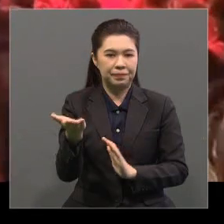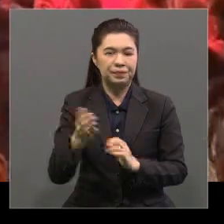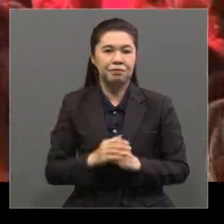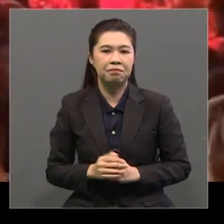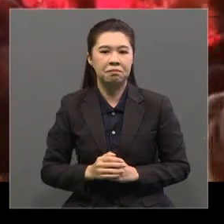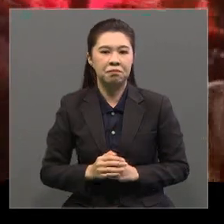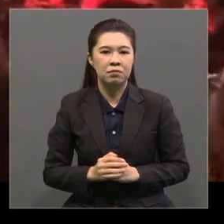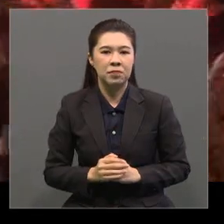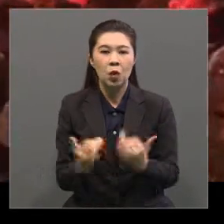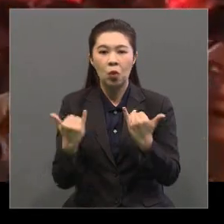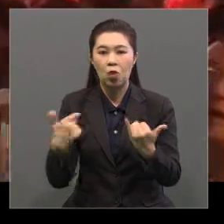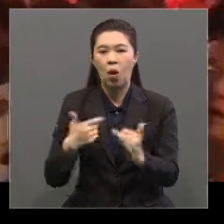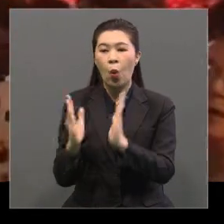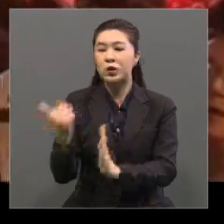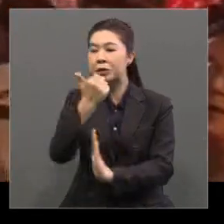สามารถ